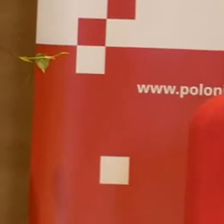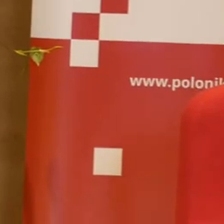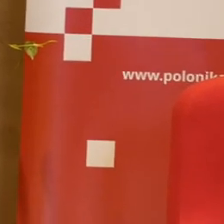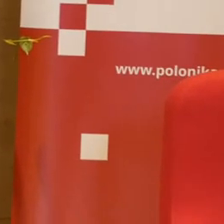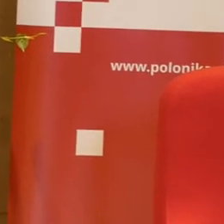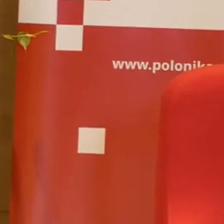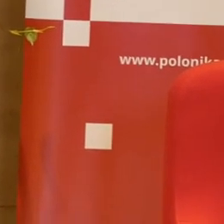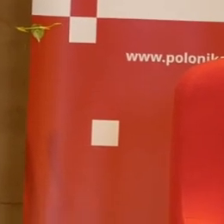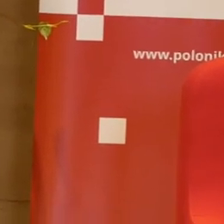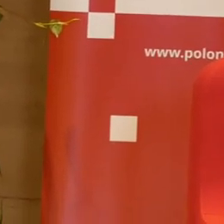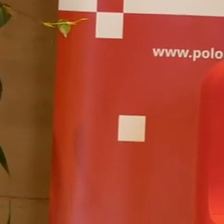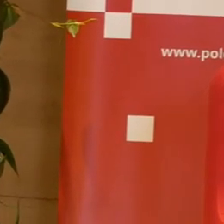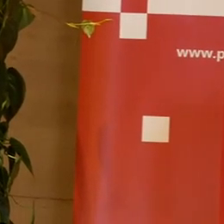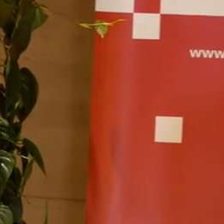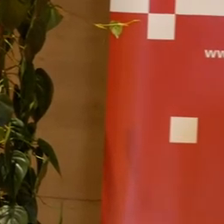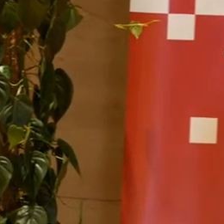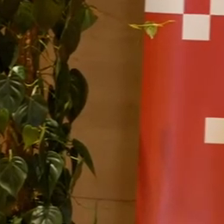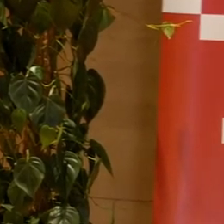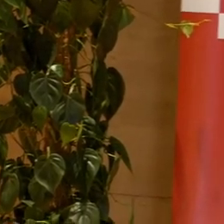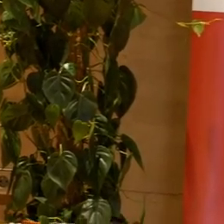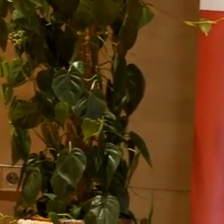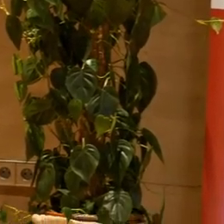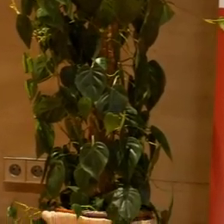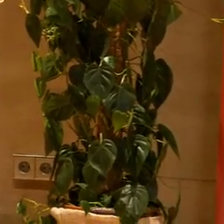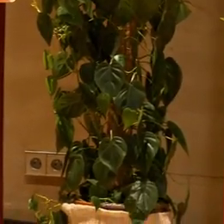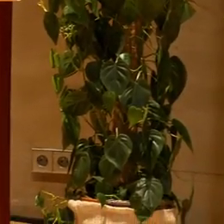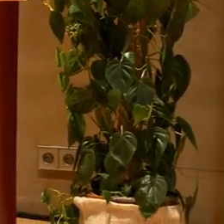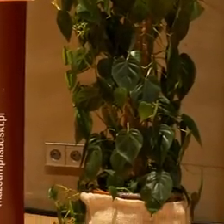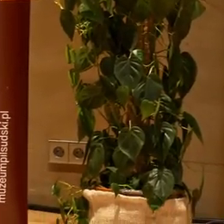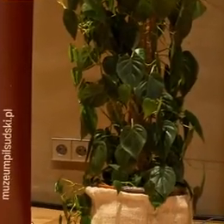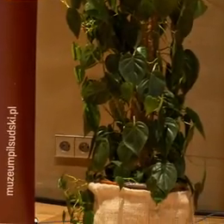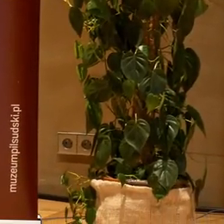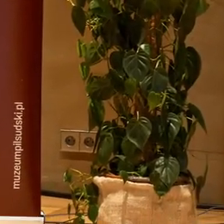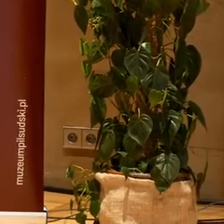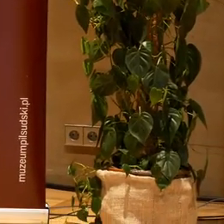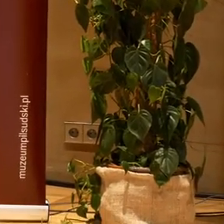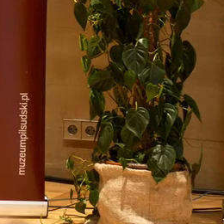Dziękuję bardzo serdecznie. Dziękujemy bardzo.